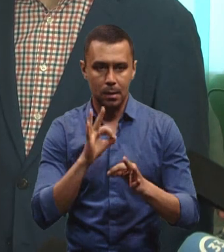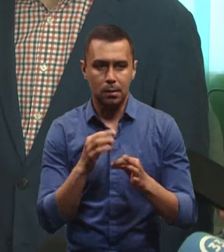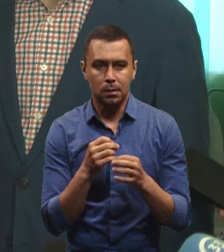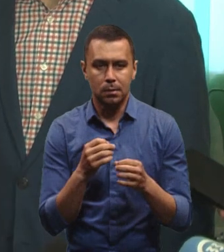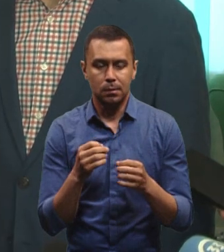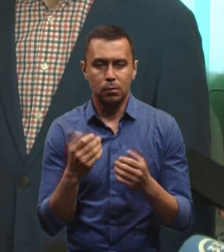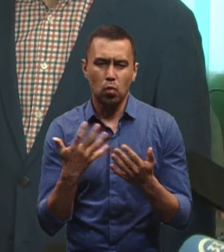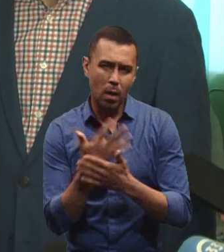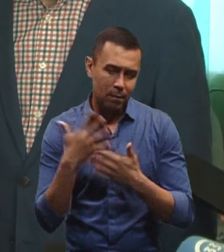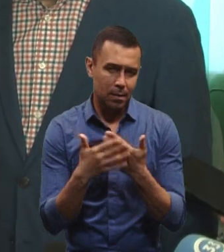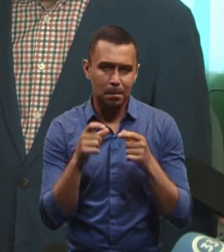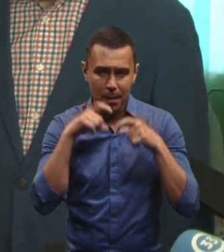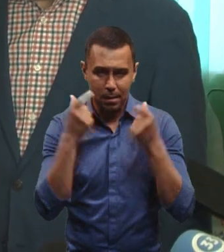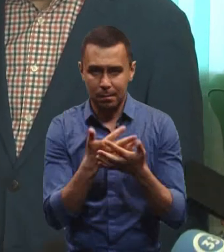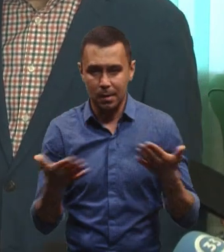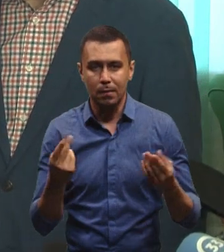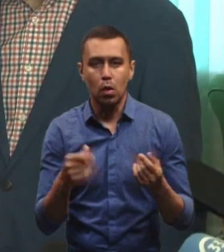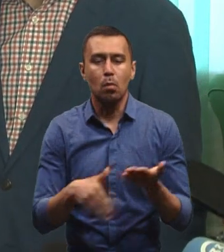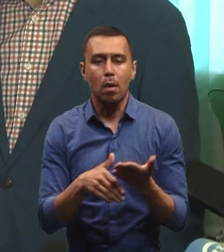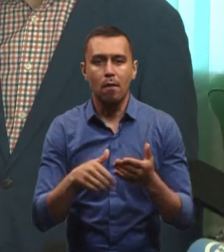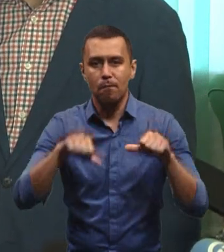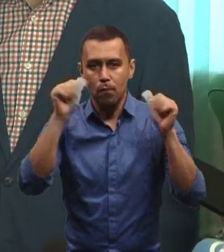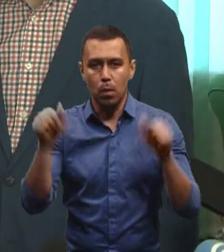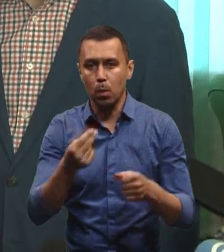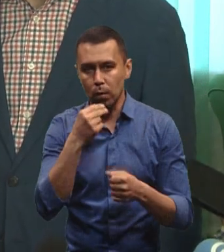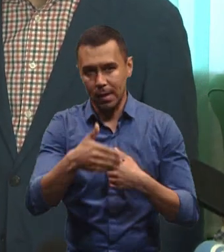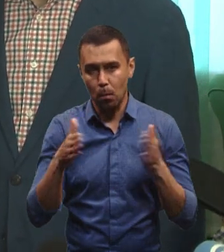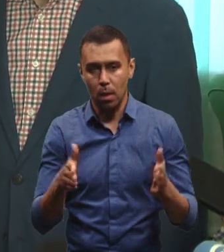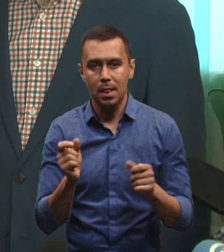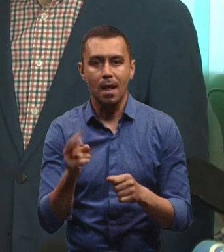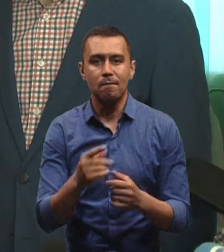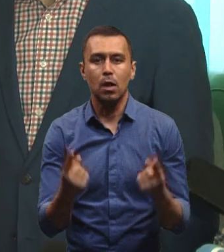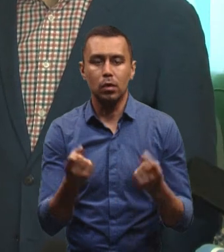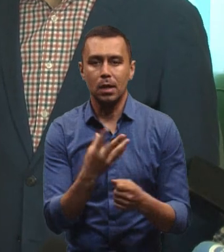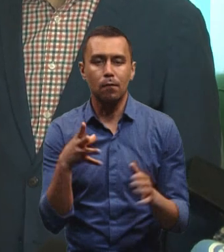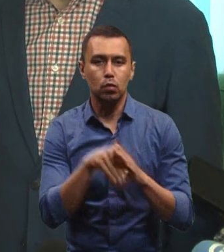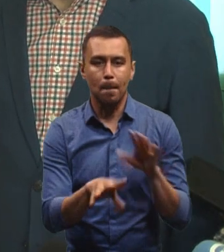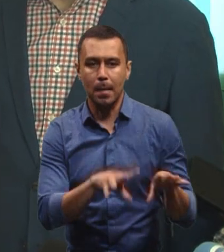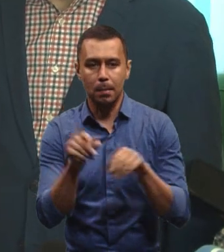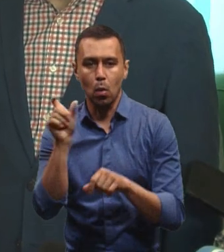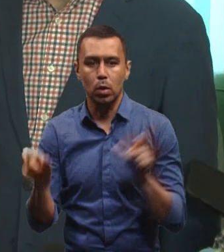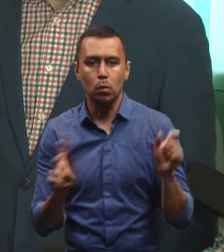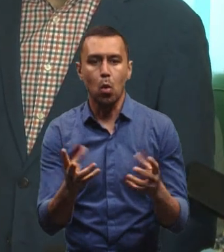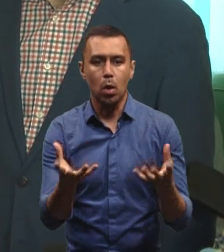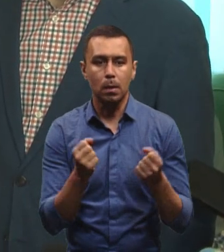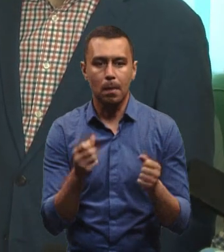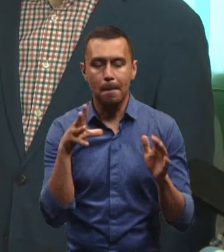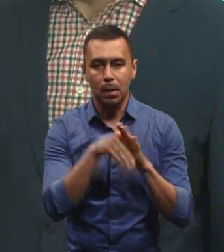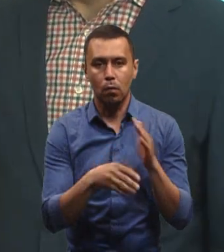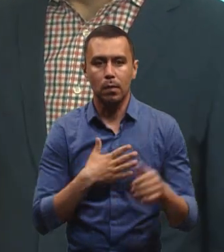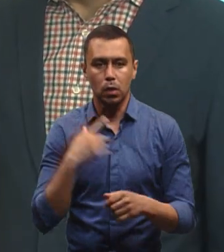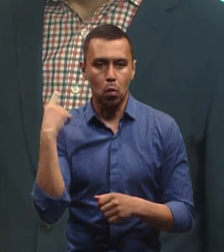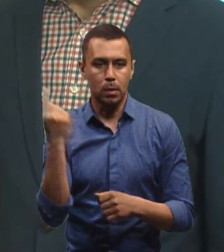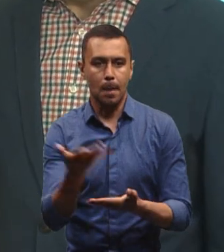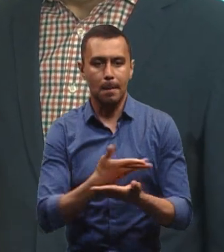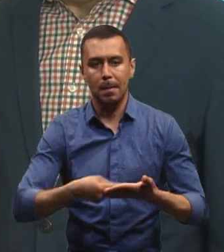матеріалу, фінансової допомоги у вигляді продуктових наборів і для великої кількості внутрішньо переміщених осіб, які отримали прихисток в нашій області.